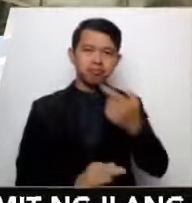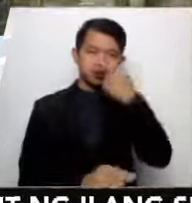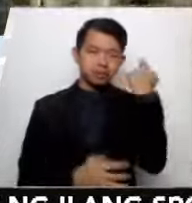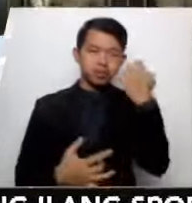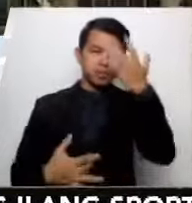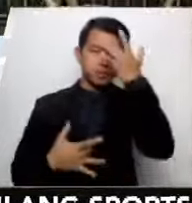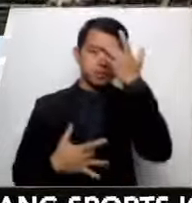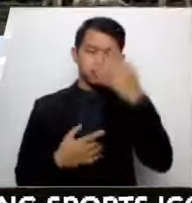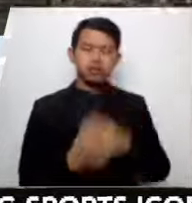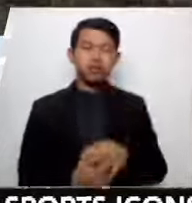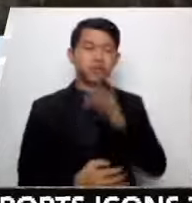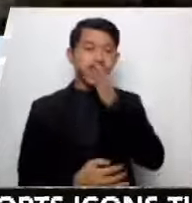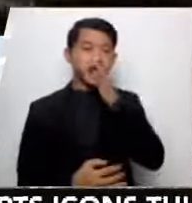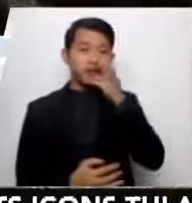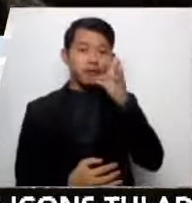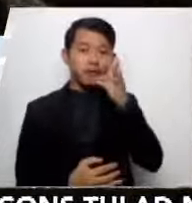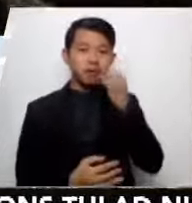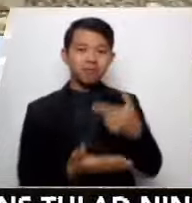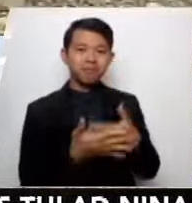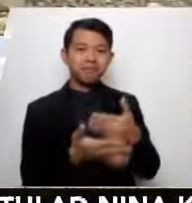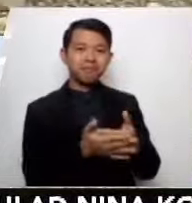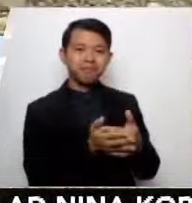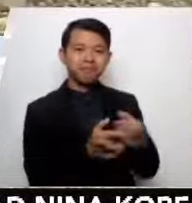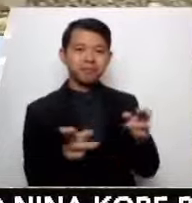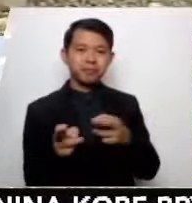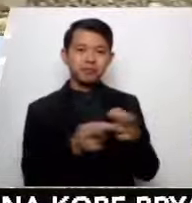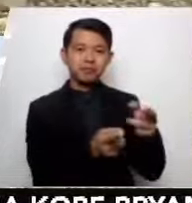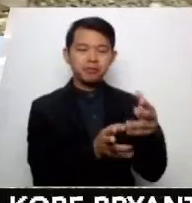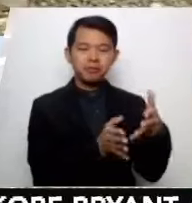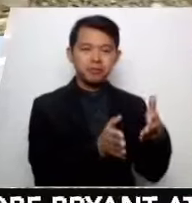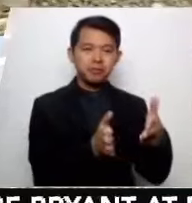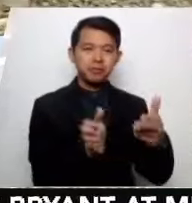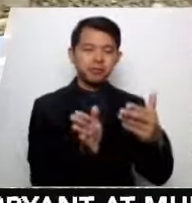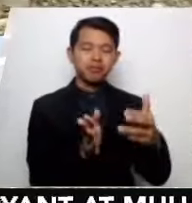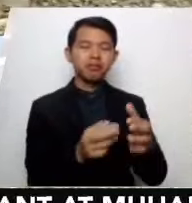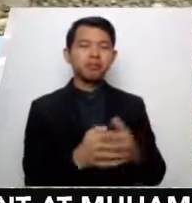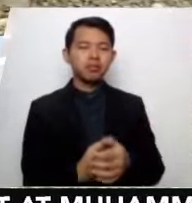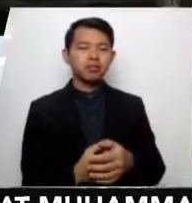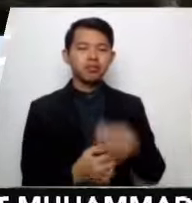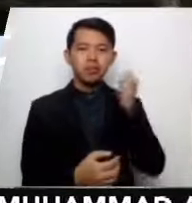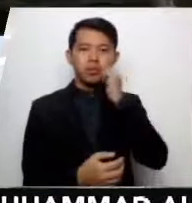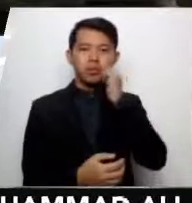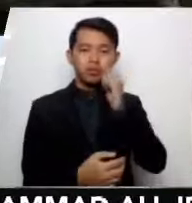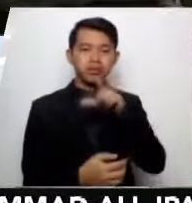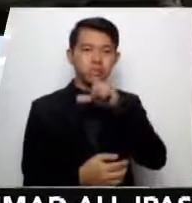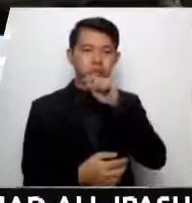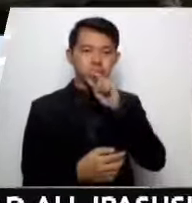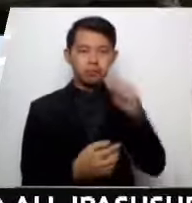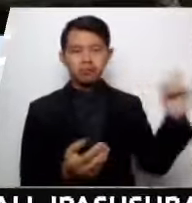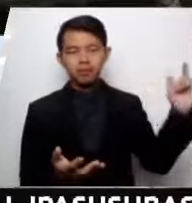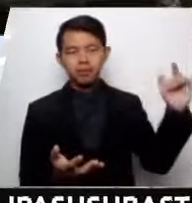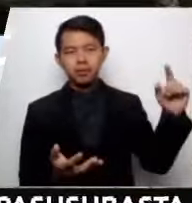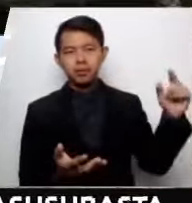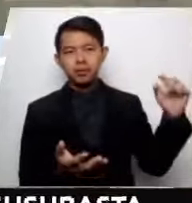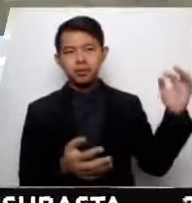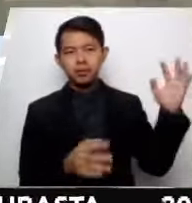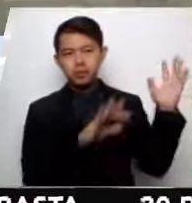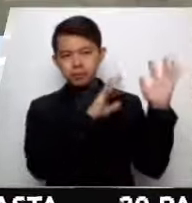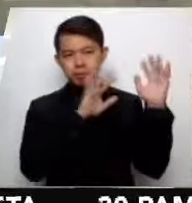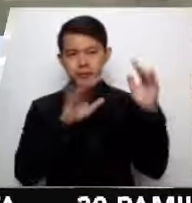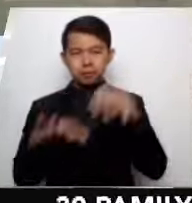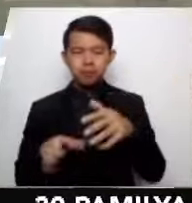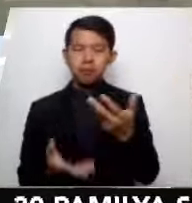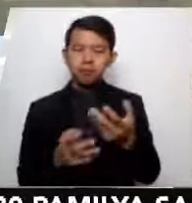malapit daw sa isang ilog at palagi ang pinupuntahan ng mga wild na ibon na posibleng pinagmulan ng virus karaniwang dala ng mga